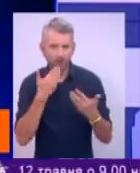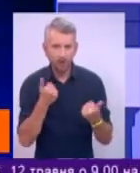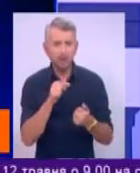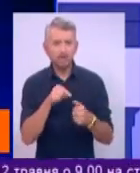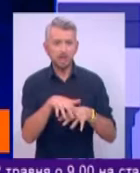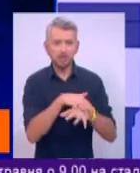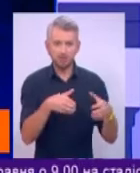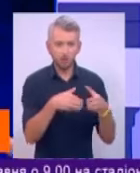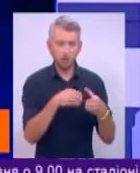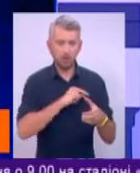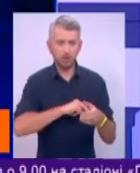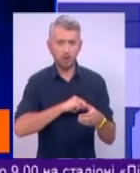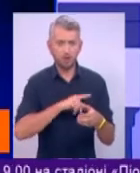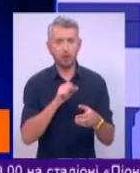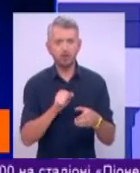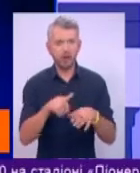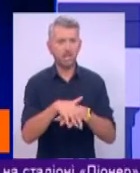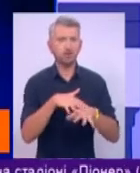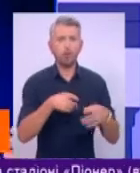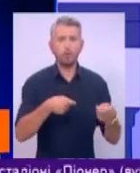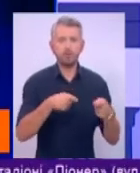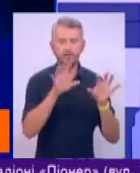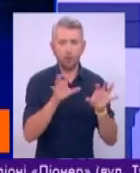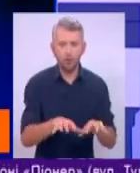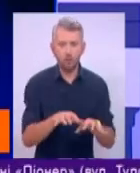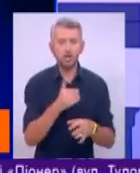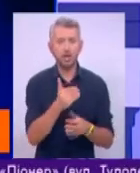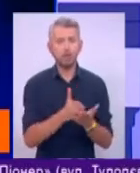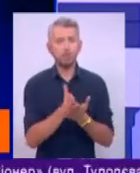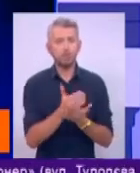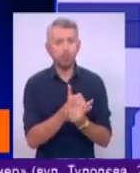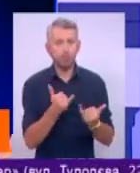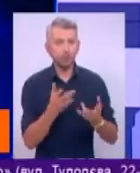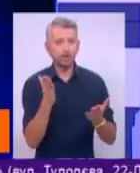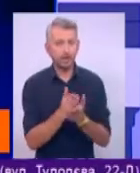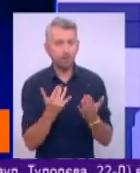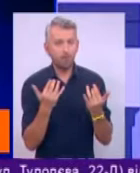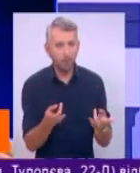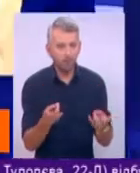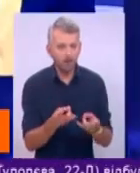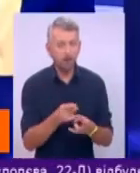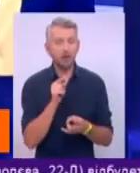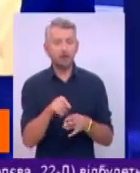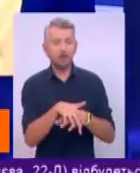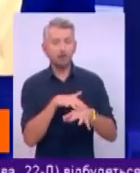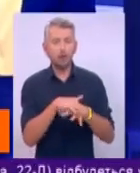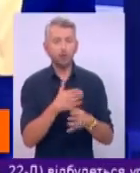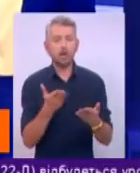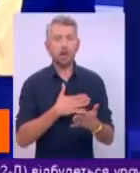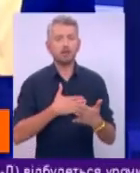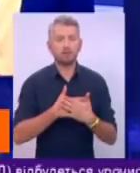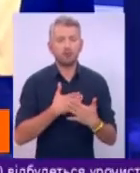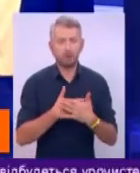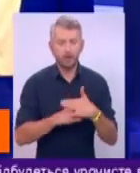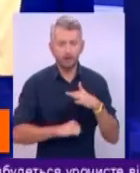спільнота працює за ринковими законами, власне, на їх послуги є попит. І це саме та спільнота, яка на волонтерських засадах